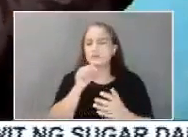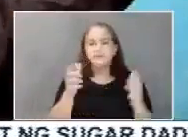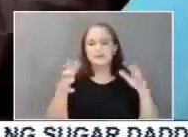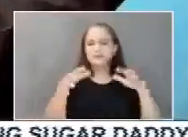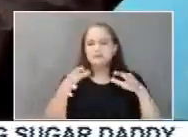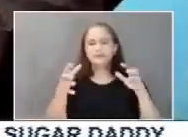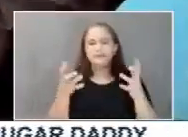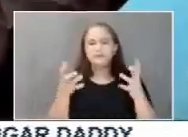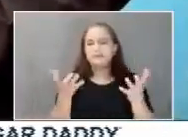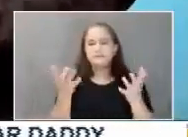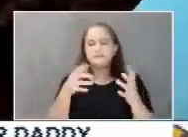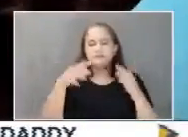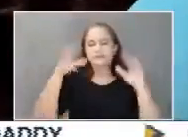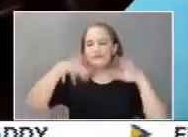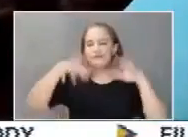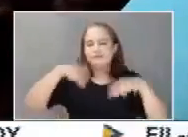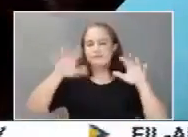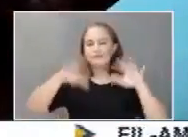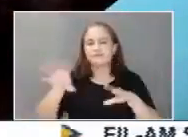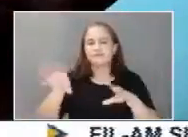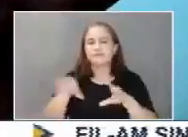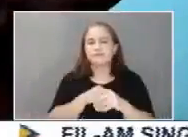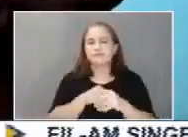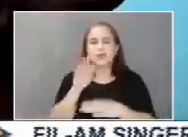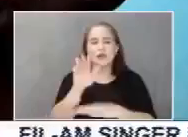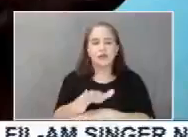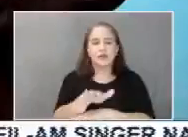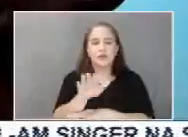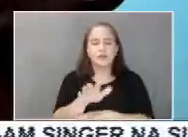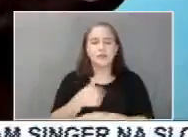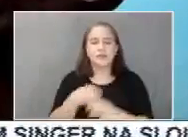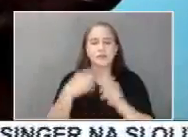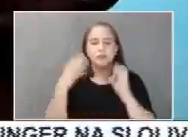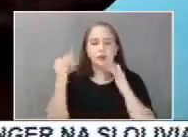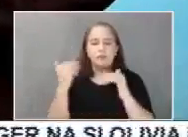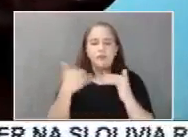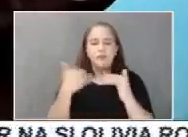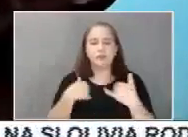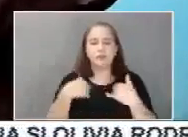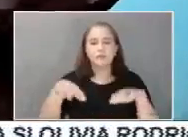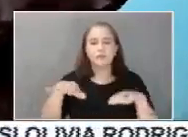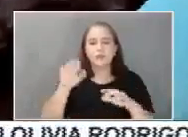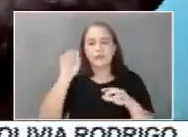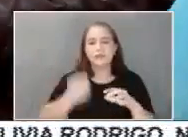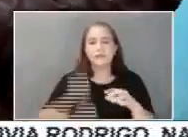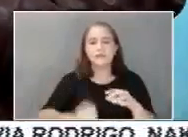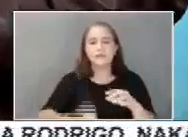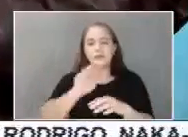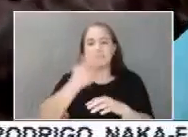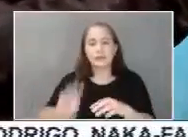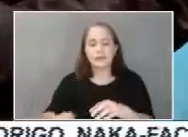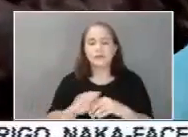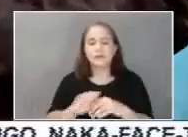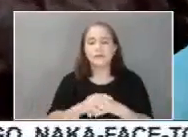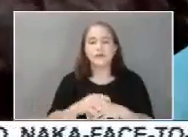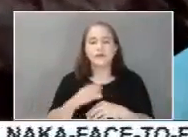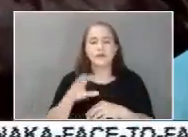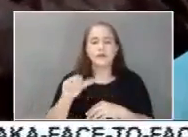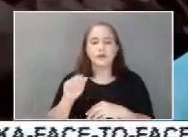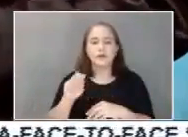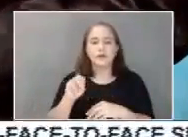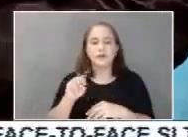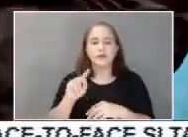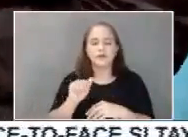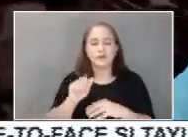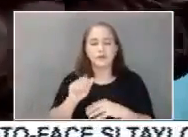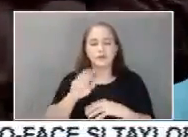Mindanao, umaga pa lang, may heavy to intense rains ang inaasahan bago pa magtanghali sa Northern Mindanao, Bukidnon, Agusan del Norte, Agusan